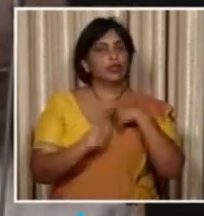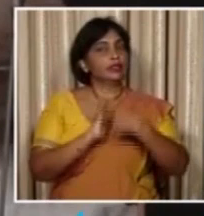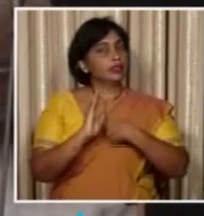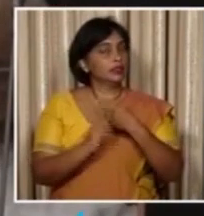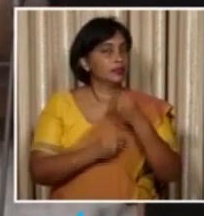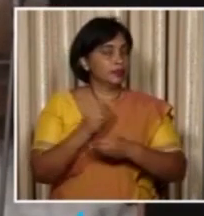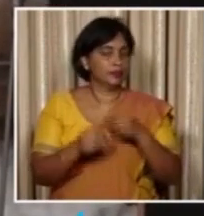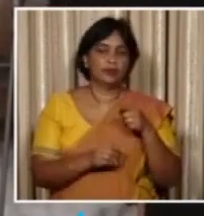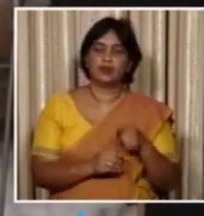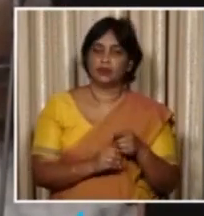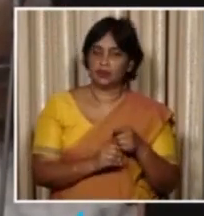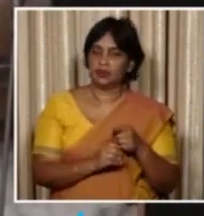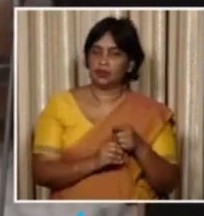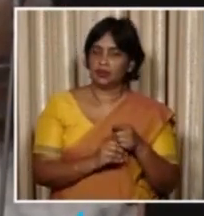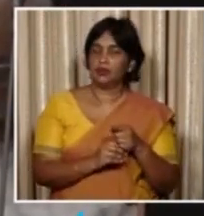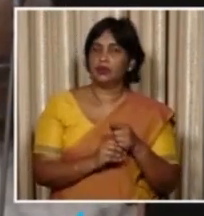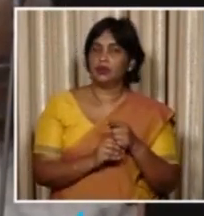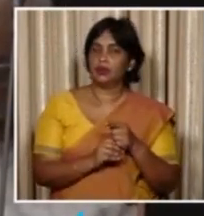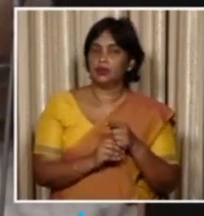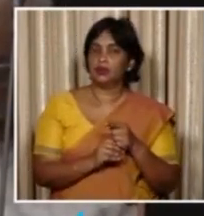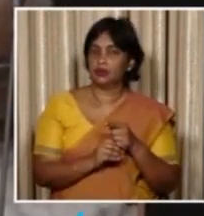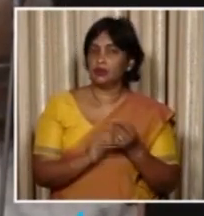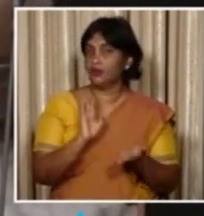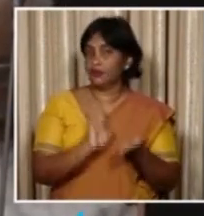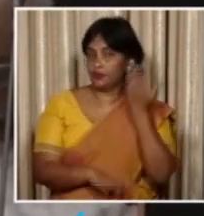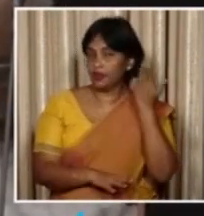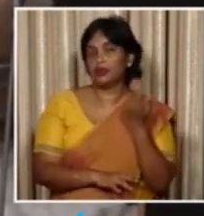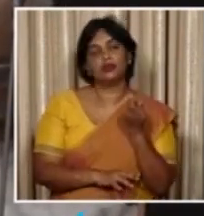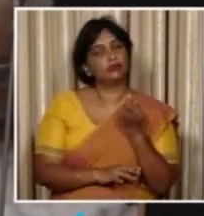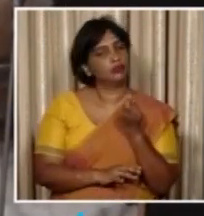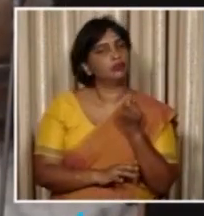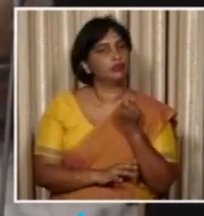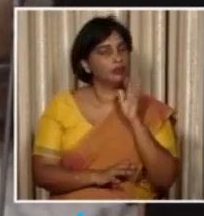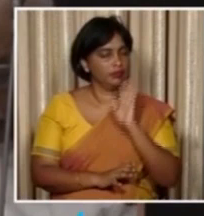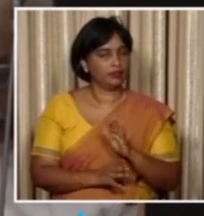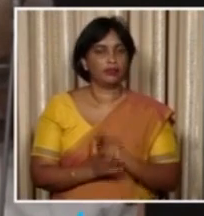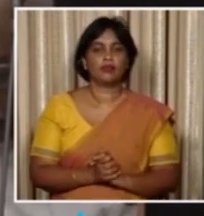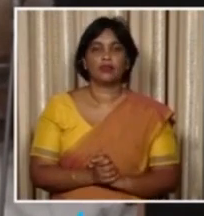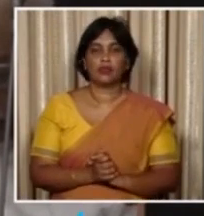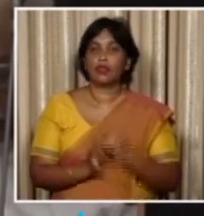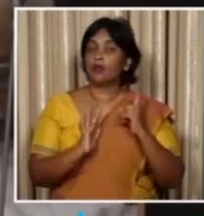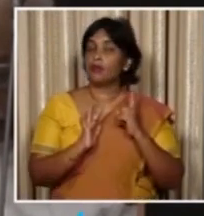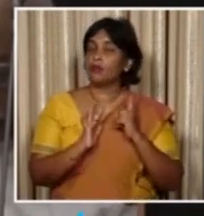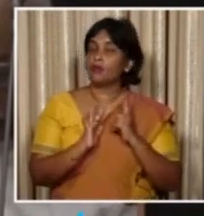ನಿಷ್ಪಾದನೆ ಸಿಯರ್ ದ ವಡ ವೆಡಿ ಅಗೇಕಟ ವೆಡಿವೆಲ ಹೊಲಿ